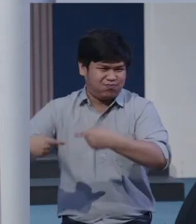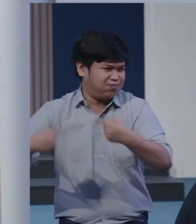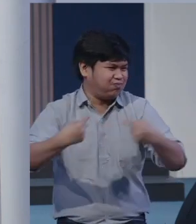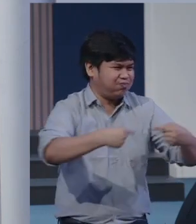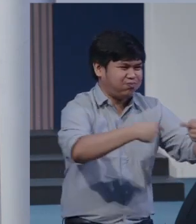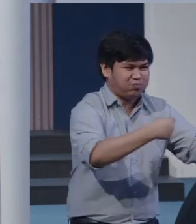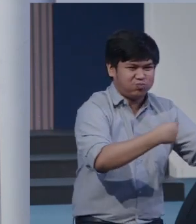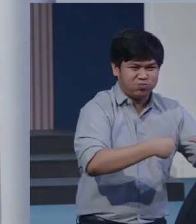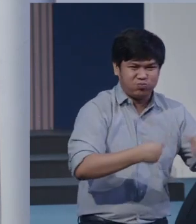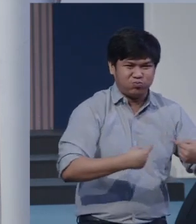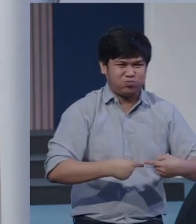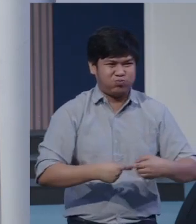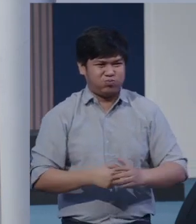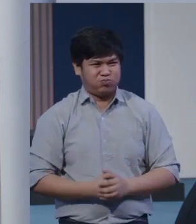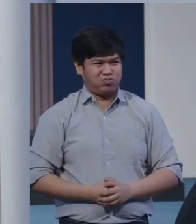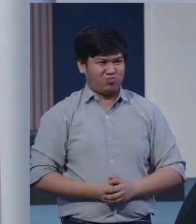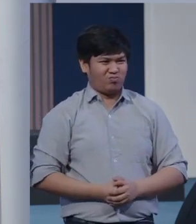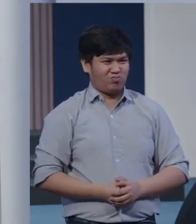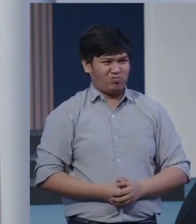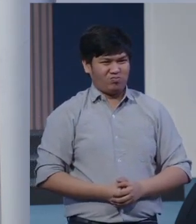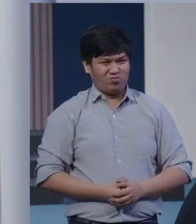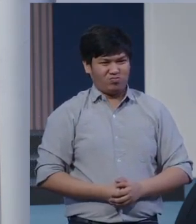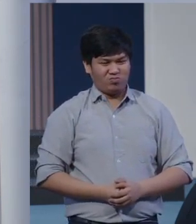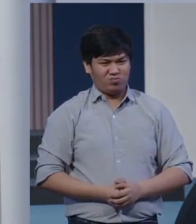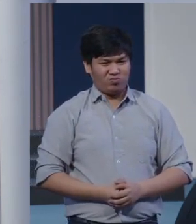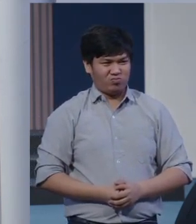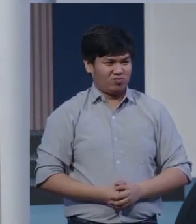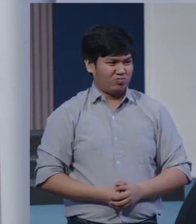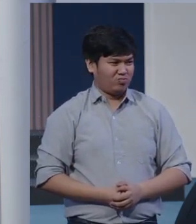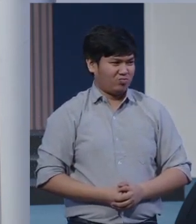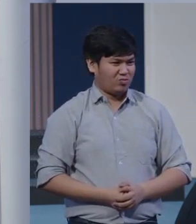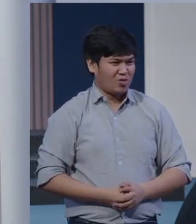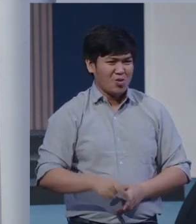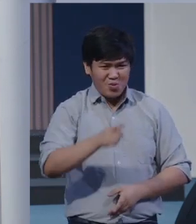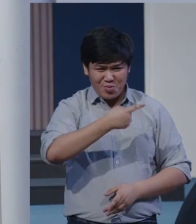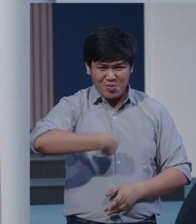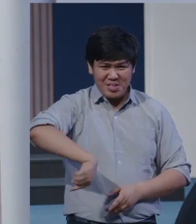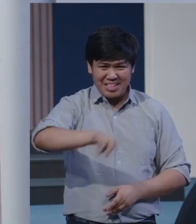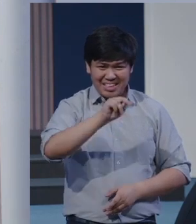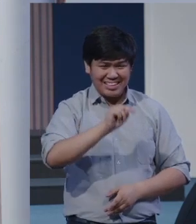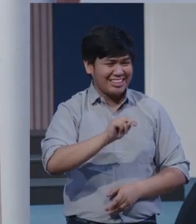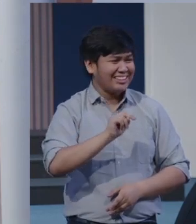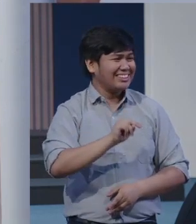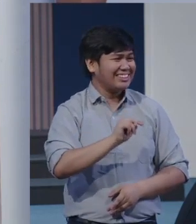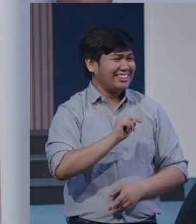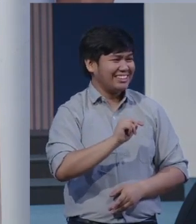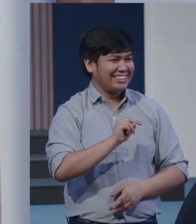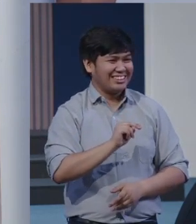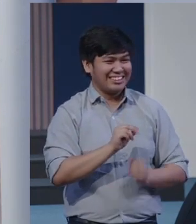sisiraan when we are members one of with another tayo ay magkabahagi